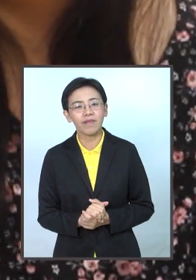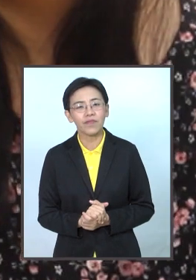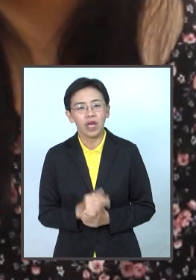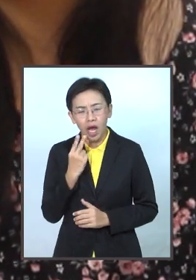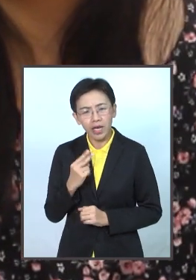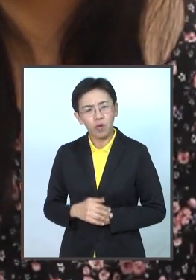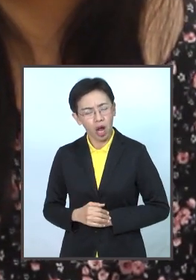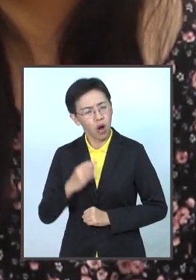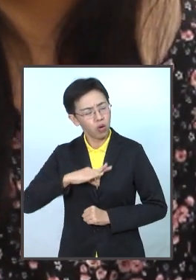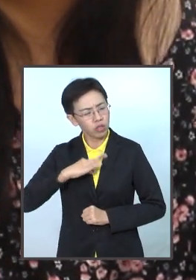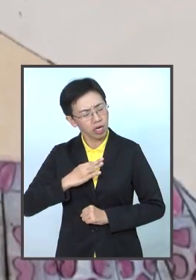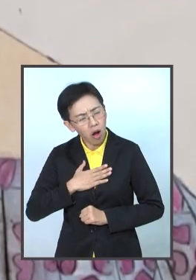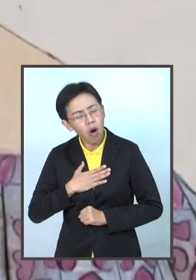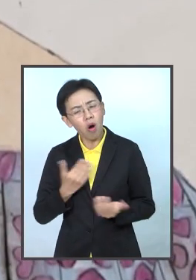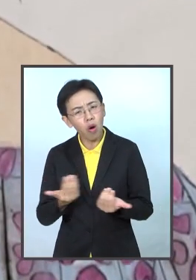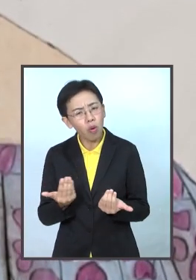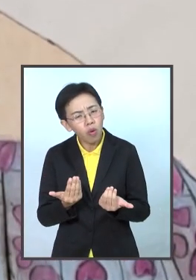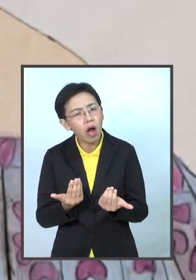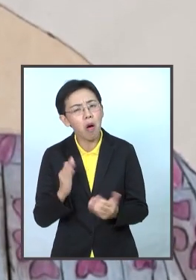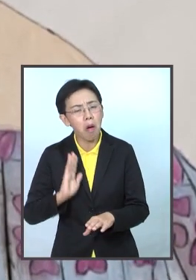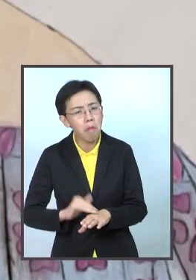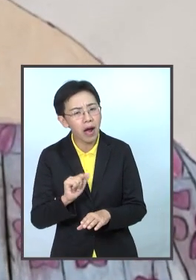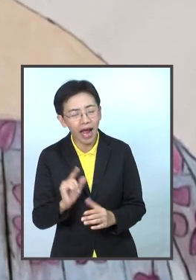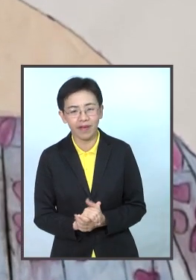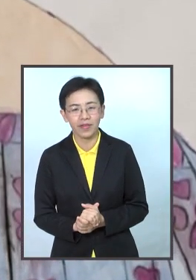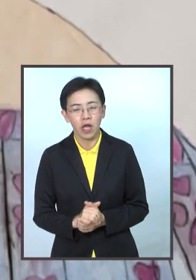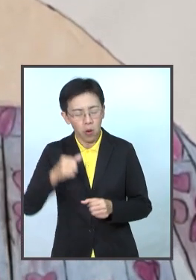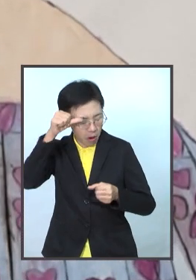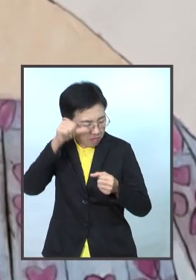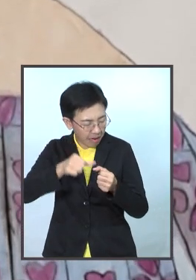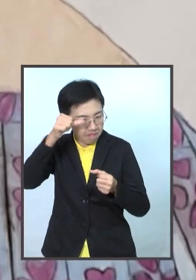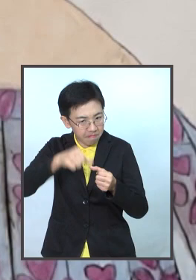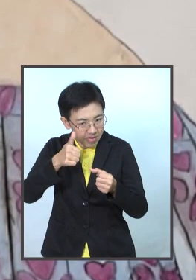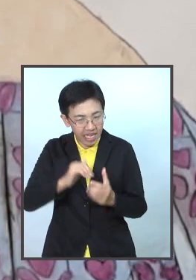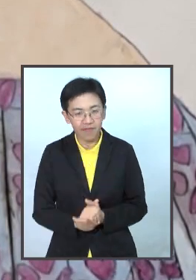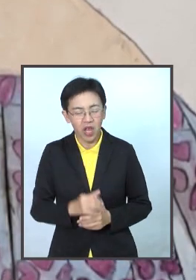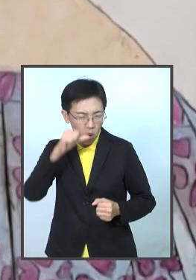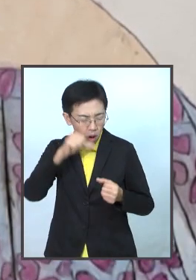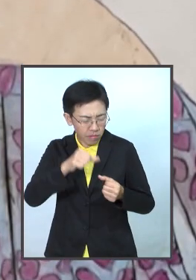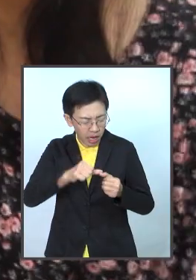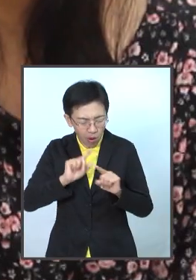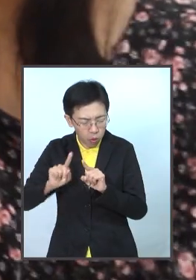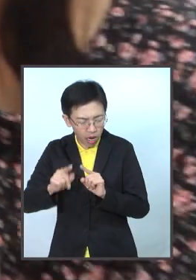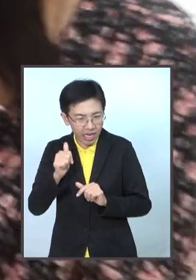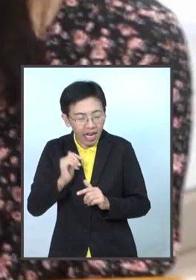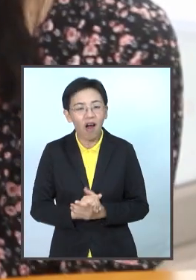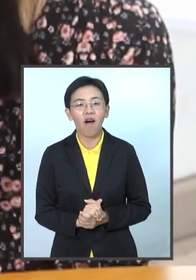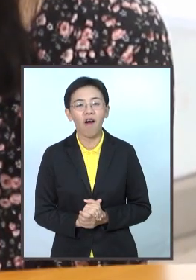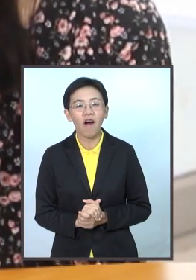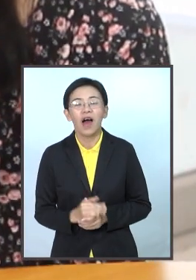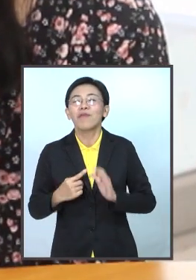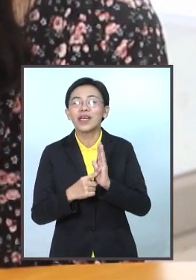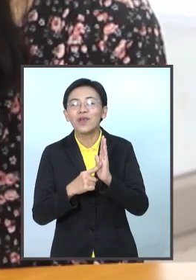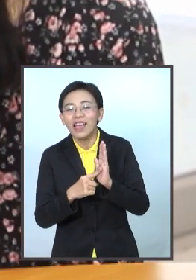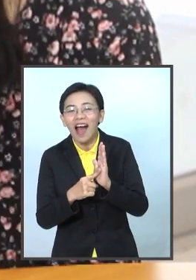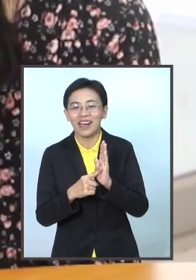ความสามารถพิเศษในตัวเขาก่อนนะคะอย่างเช่นว่าเขามีความจำมีความแม่นยำในหลายๆอย่างพอดีไปงานโชว์เ